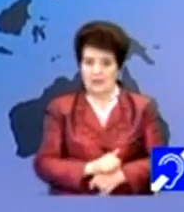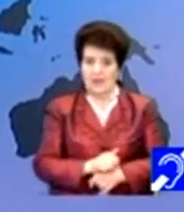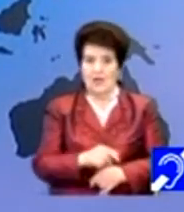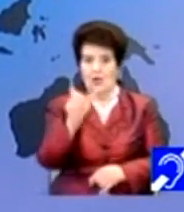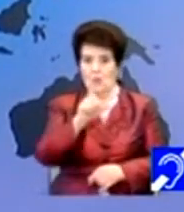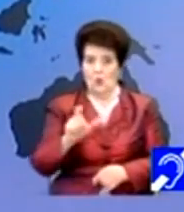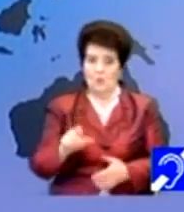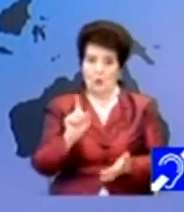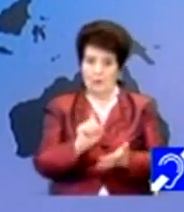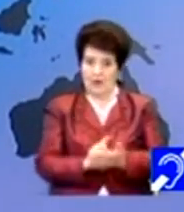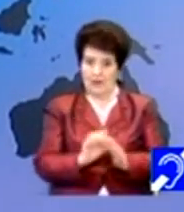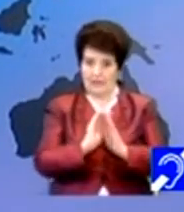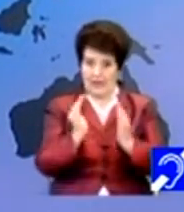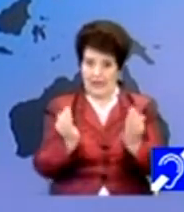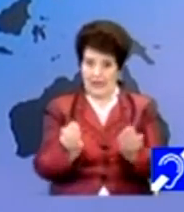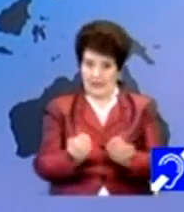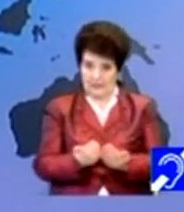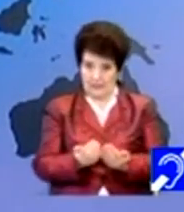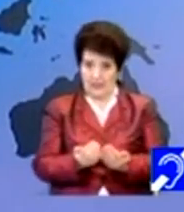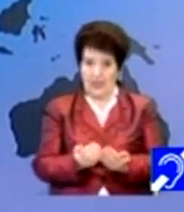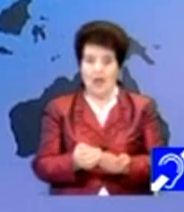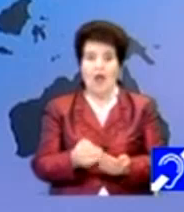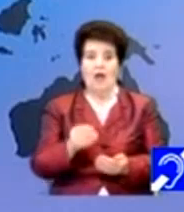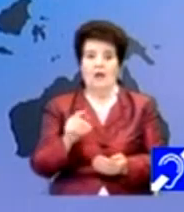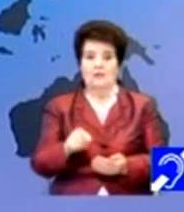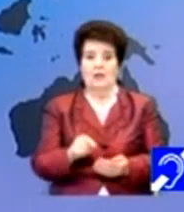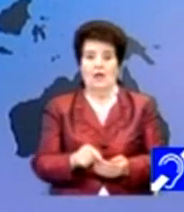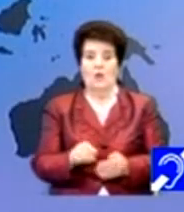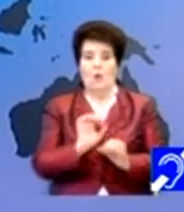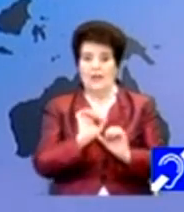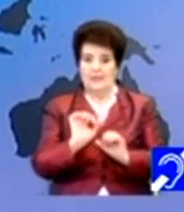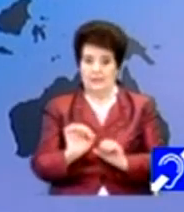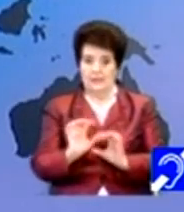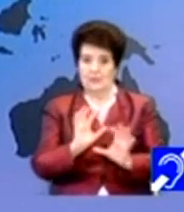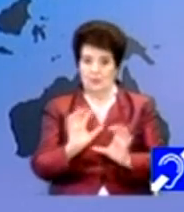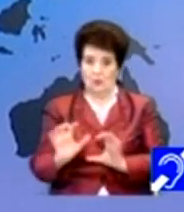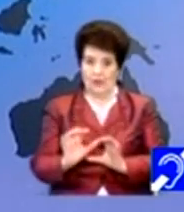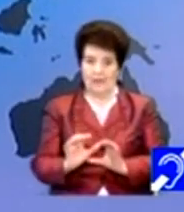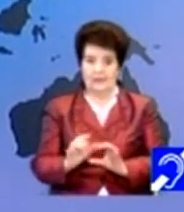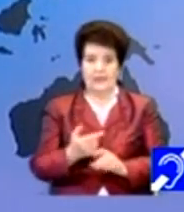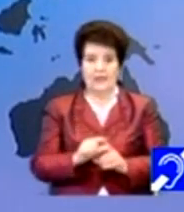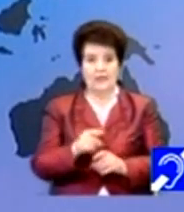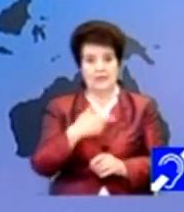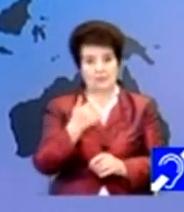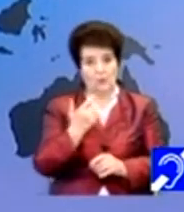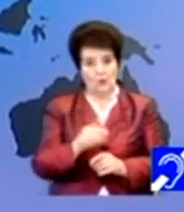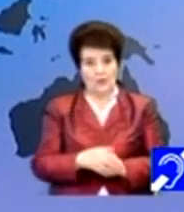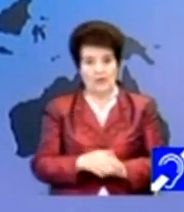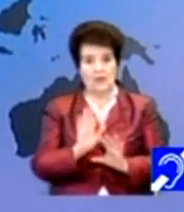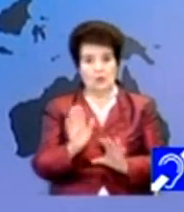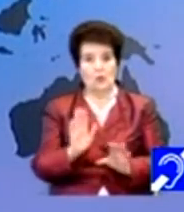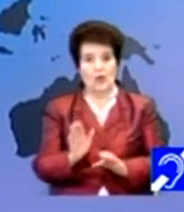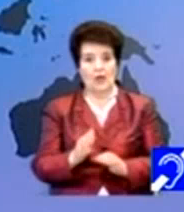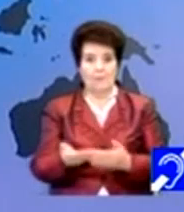lumea era obligată să stea în carantină și în același timp era asigurată că situația e sub control. Zici că pășește doar